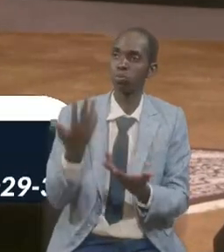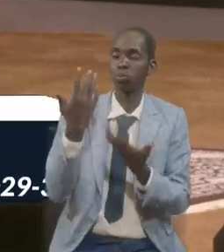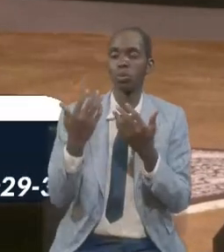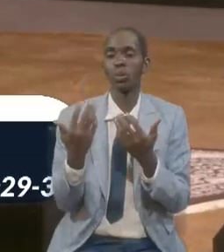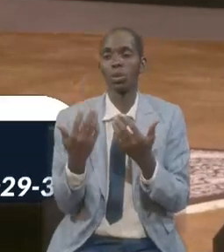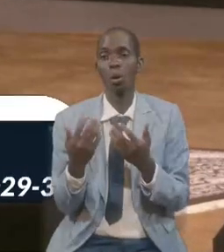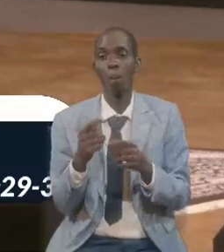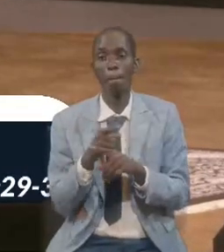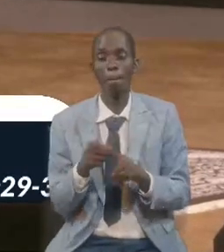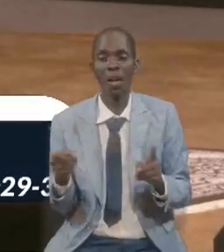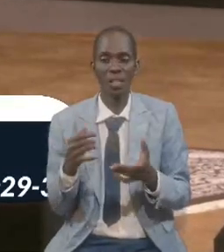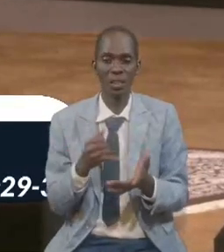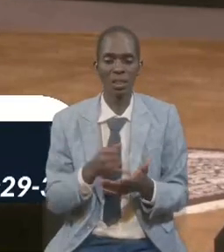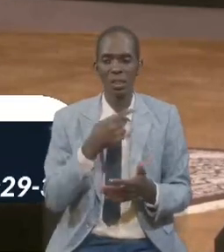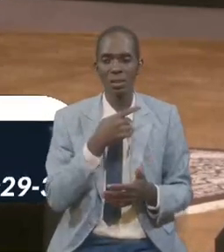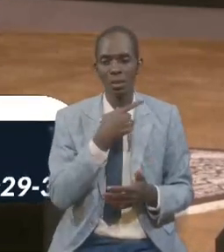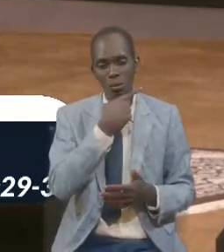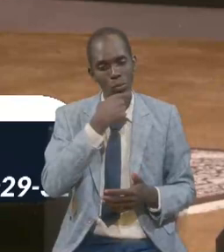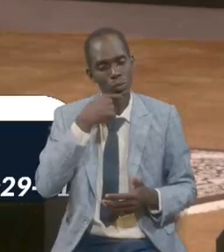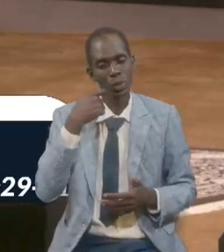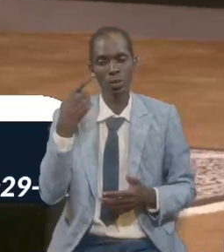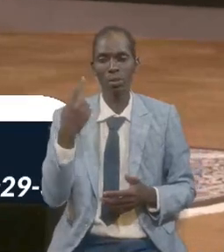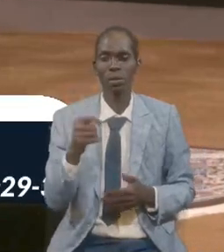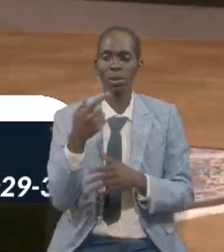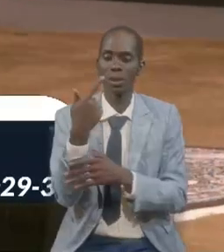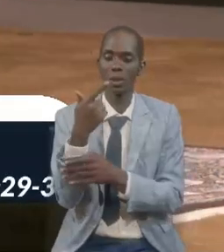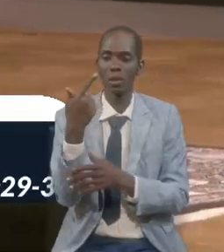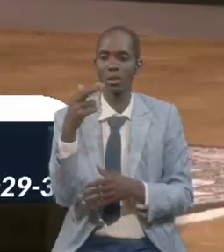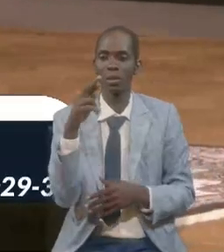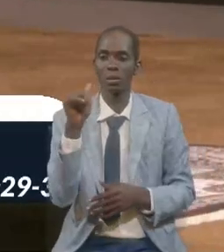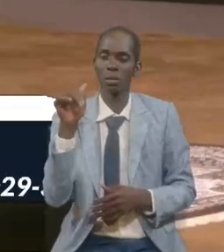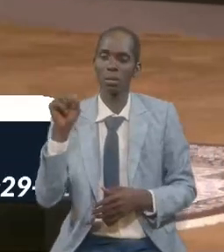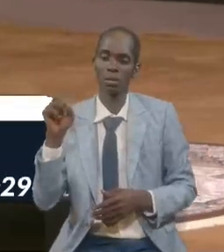Il a desséché l'herbe. » Toutes les choses